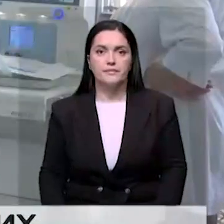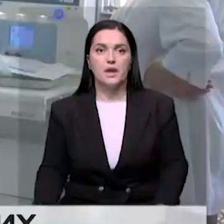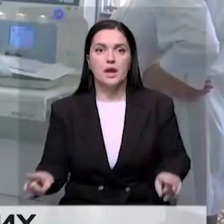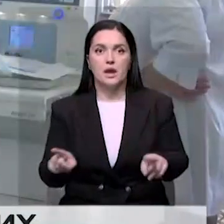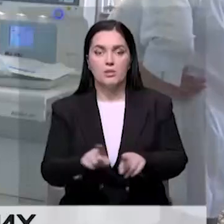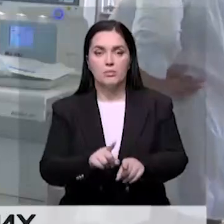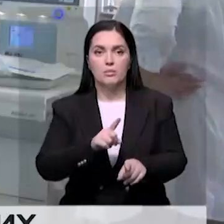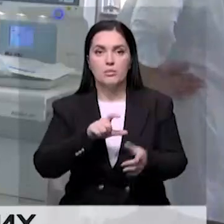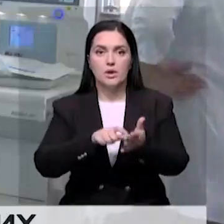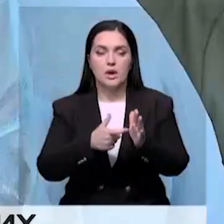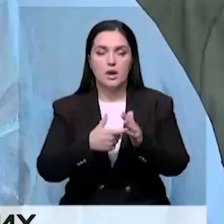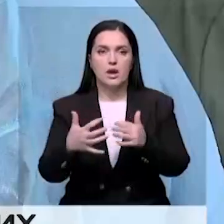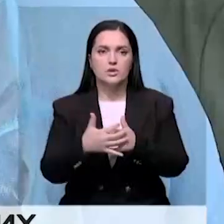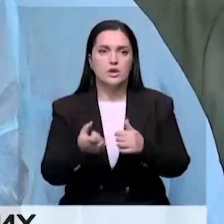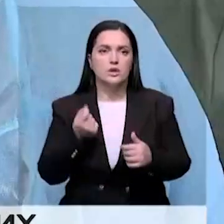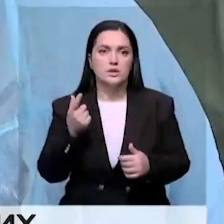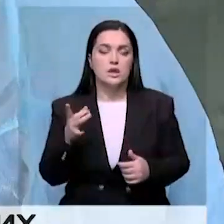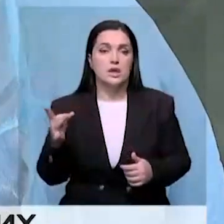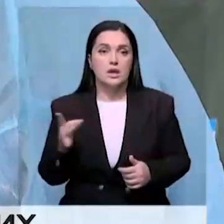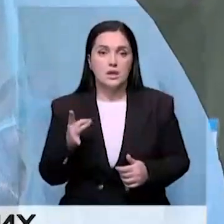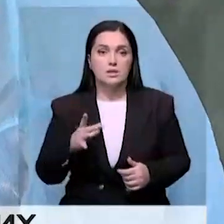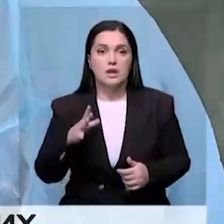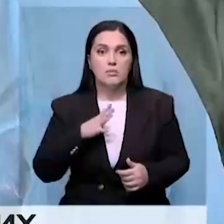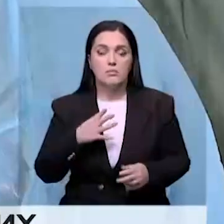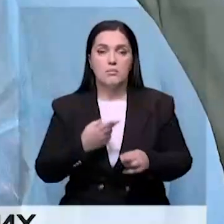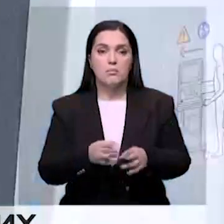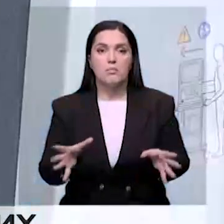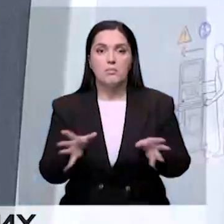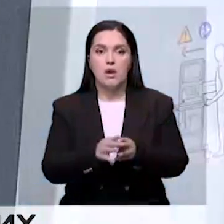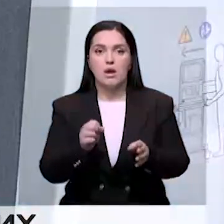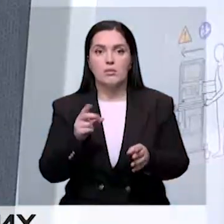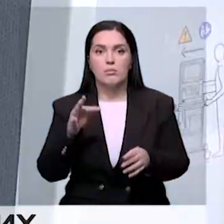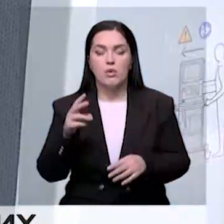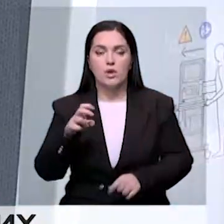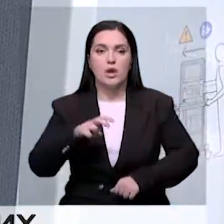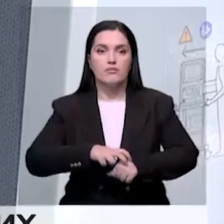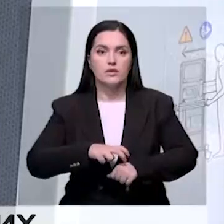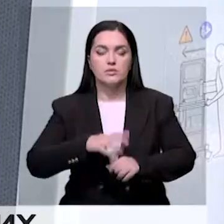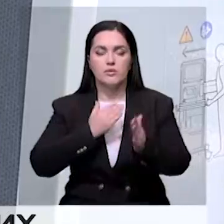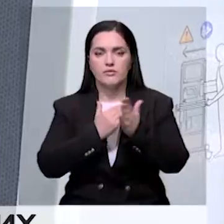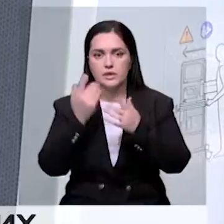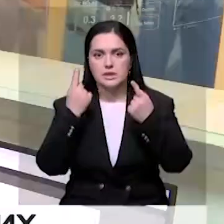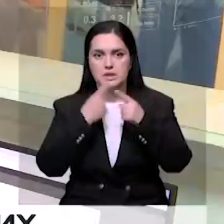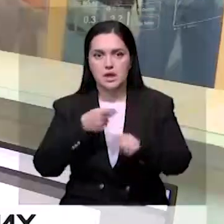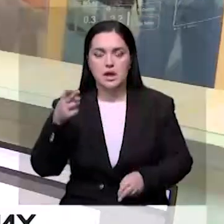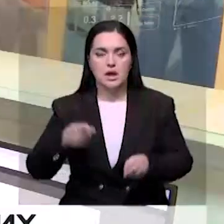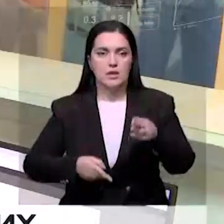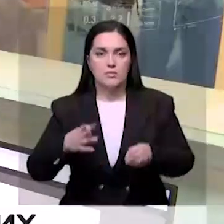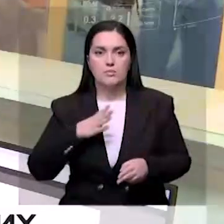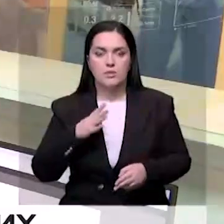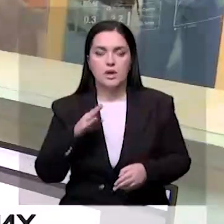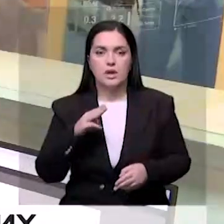мастер-класс проходит Кокшетау не в первый раз. Например, в мае ведущие хирурги страны вместе с акмолинскими врачами провели высокотехнологичную операцию горожанину